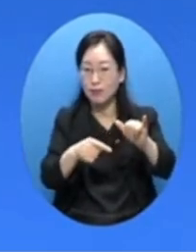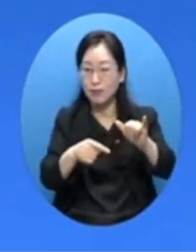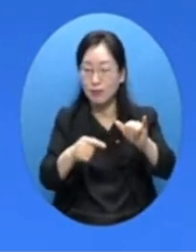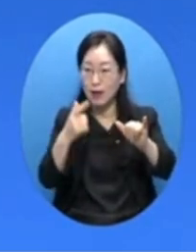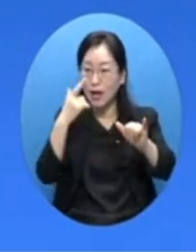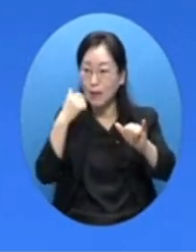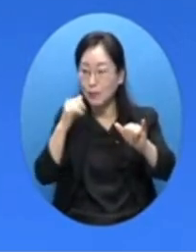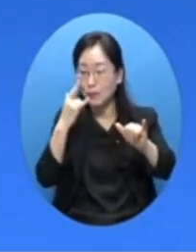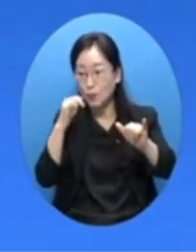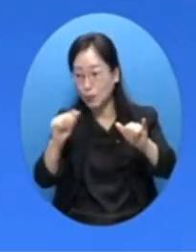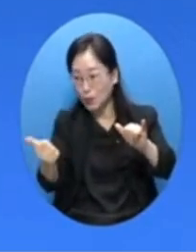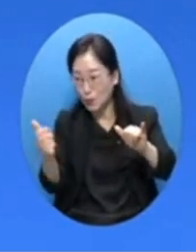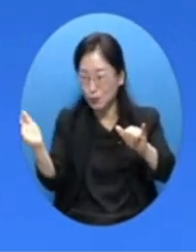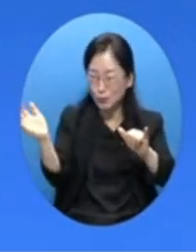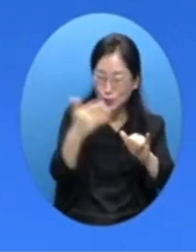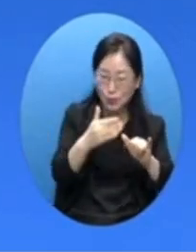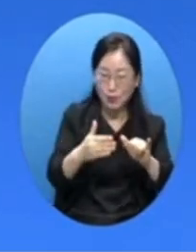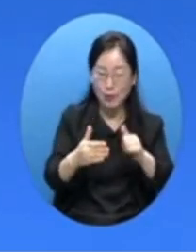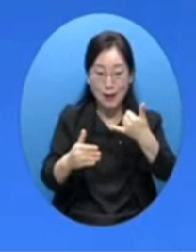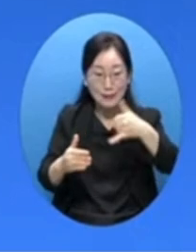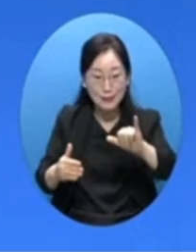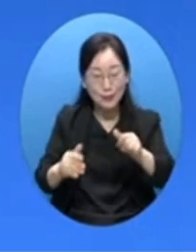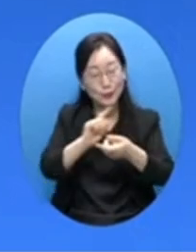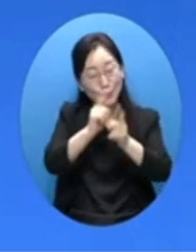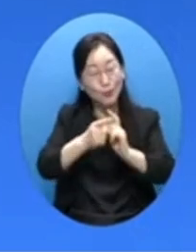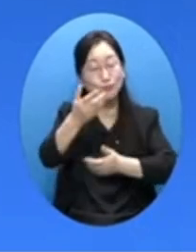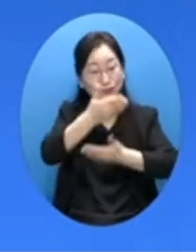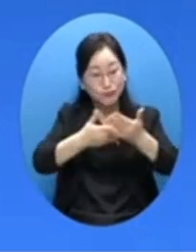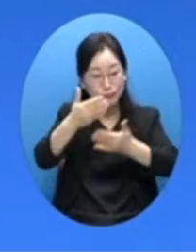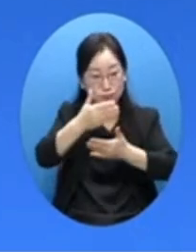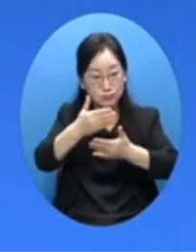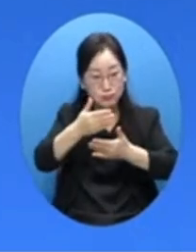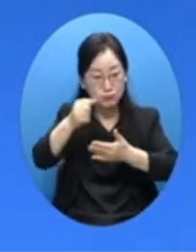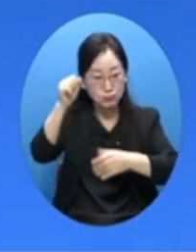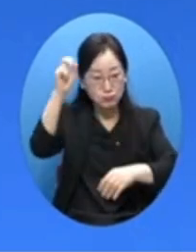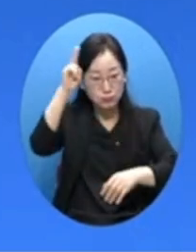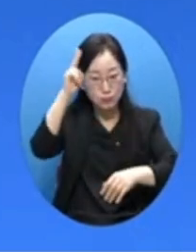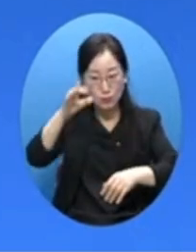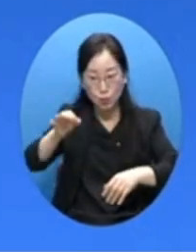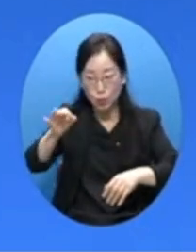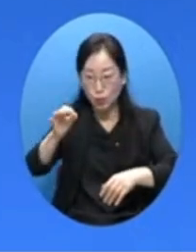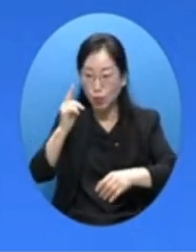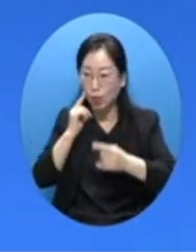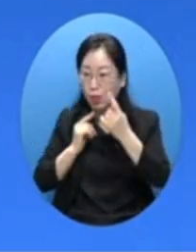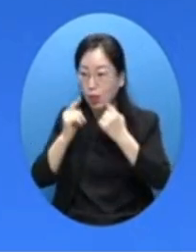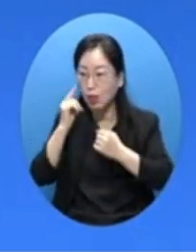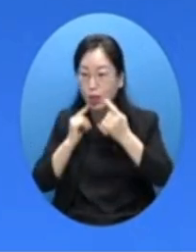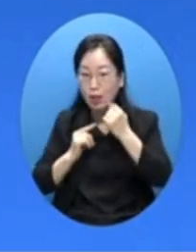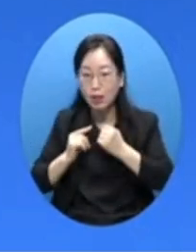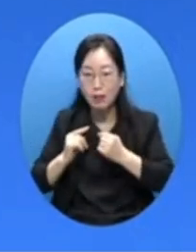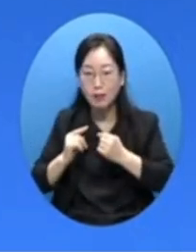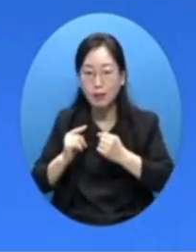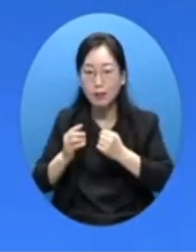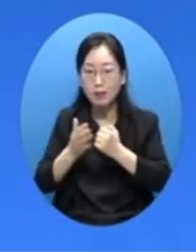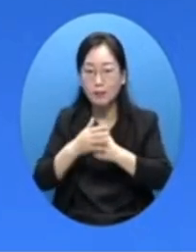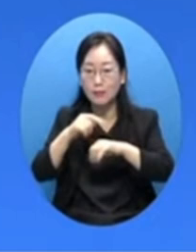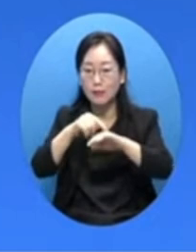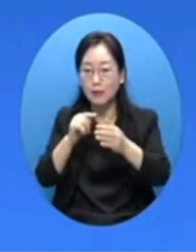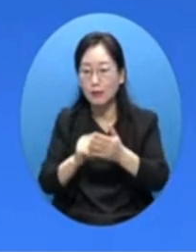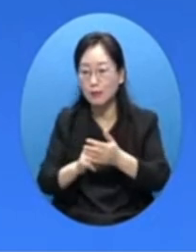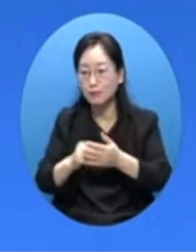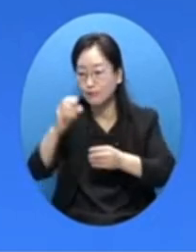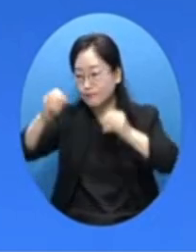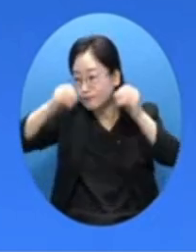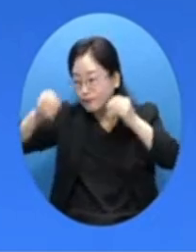돌아가신 그날부터 그렇게 우애가 좋던 자녀들이 물질 때문에 서로 마음이 갈라서고